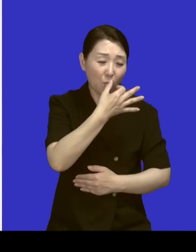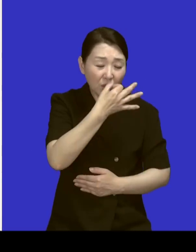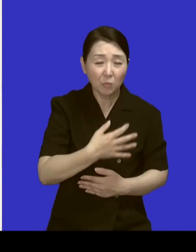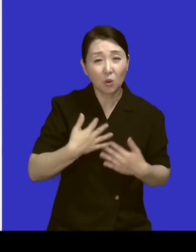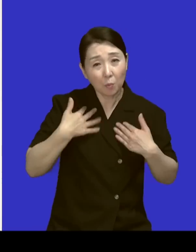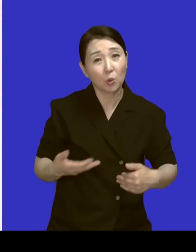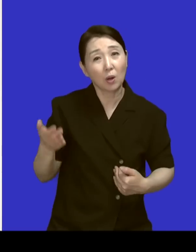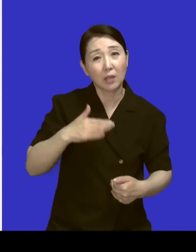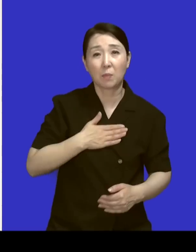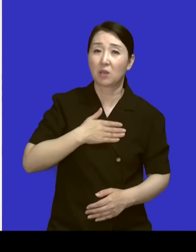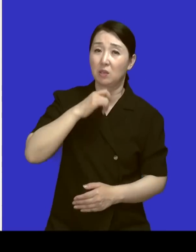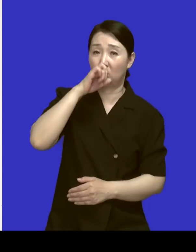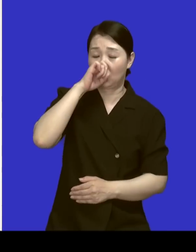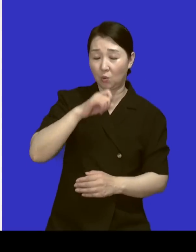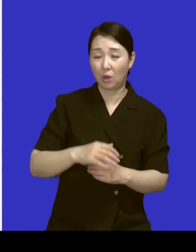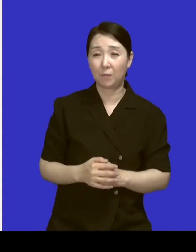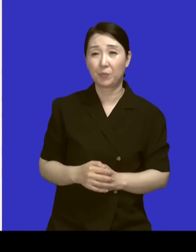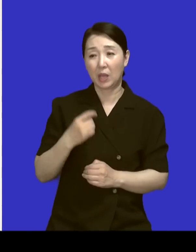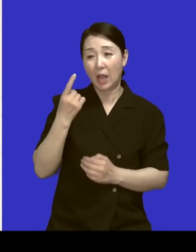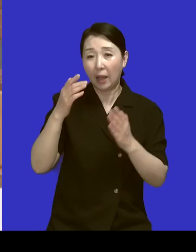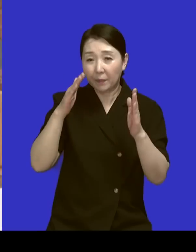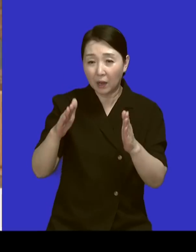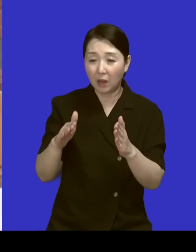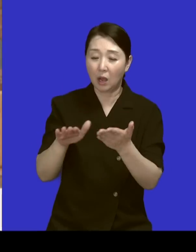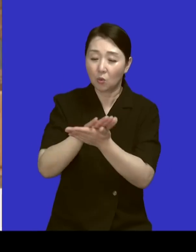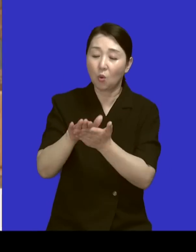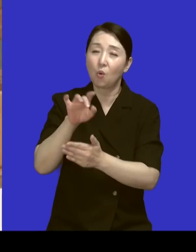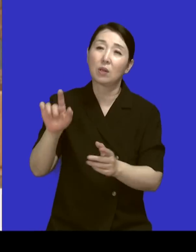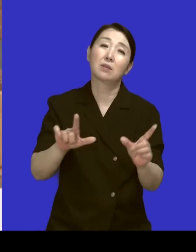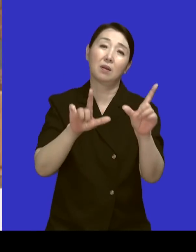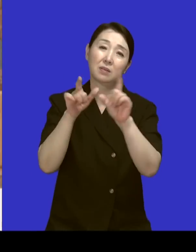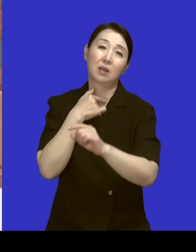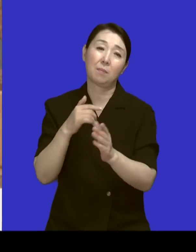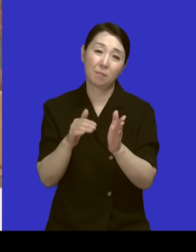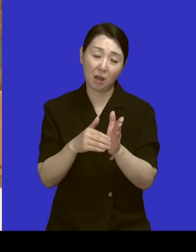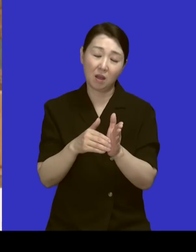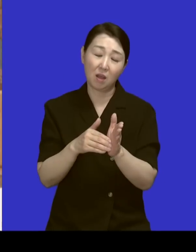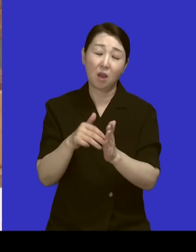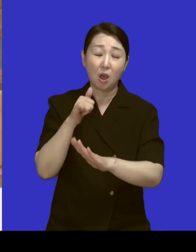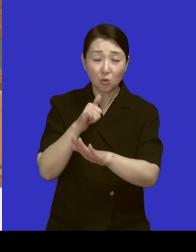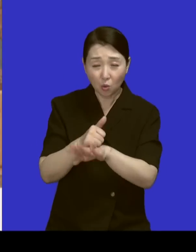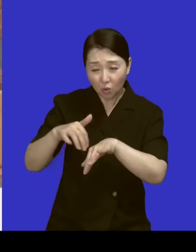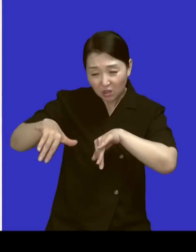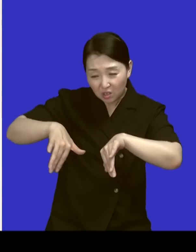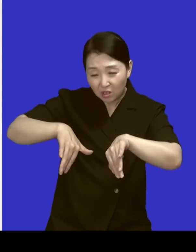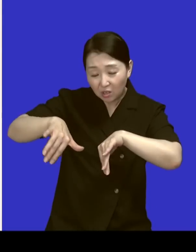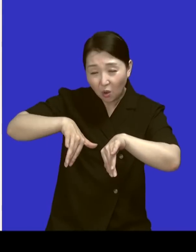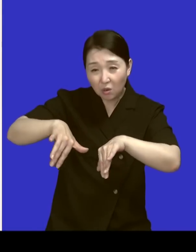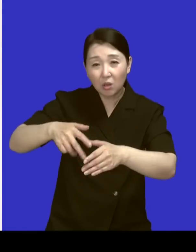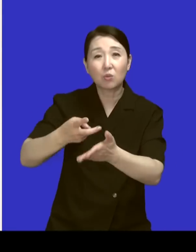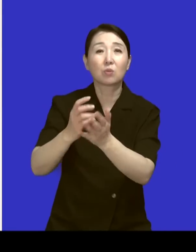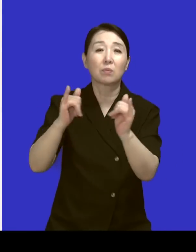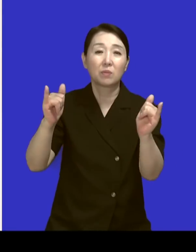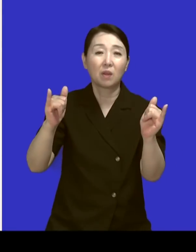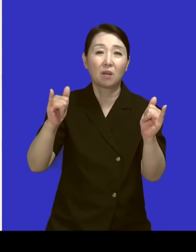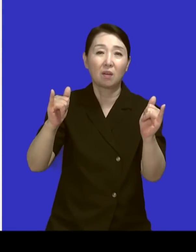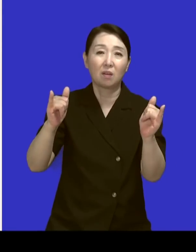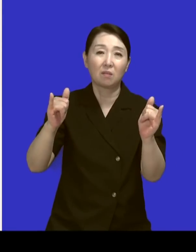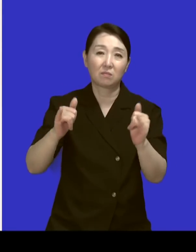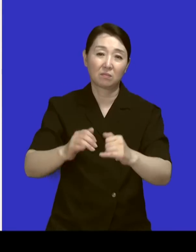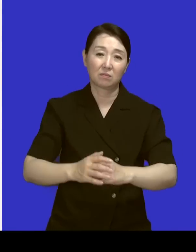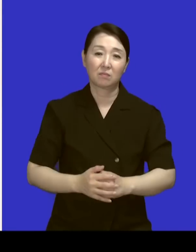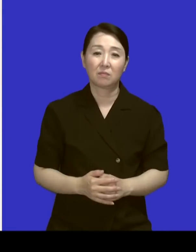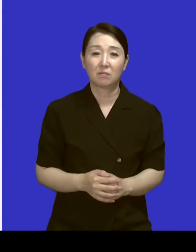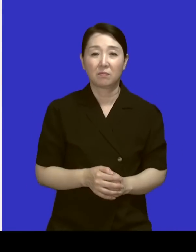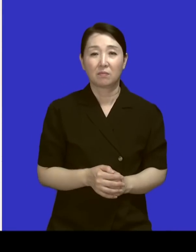그렇게 한 달 정도를 공원에서 살았던 것 같아요. 이제 노숙을 했네요. 그런 셈이죠. 전 몰랐는데 제가 교복 입은 노숙자가 되어 있더라고요.